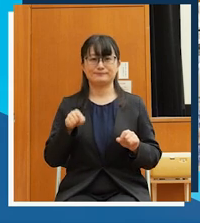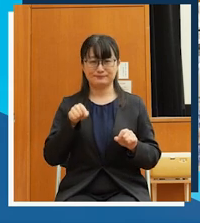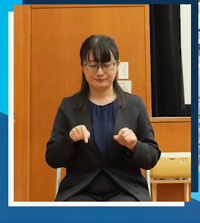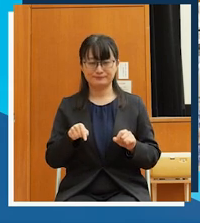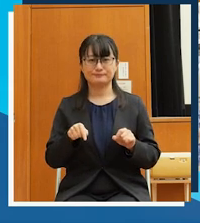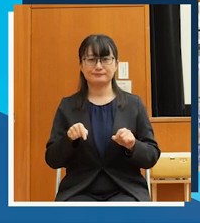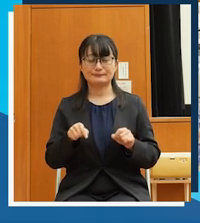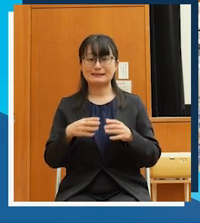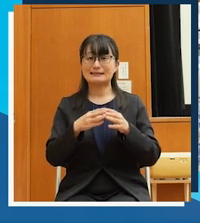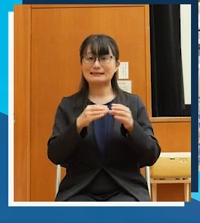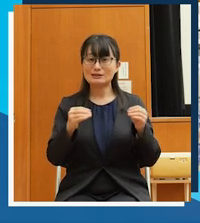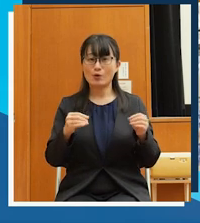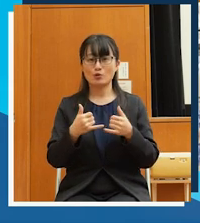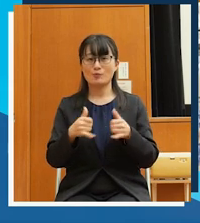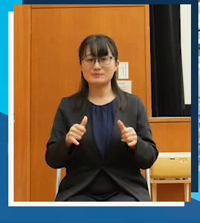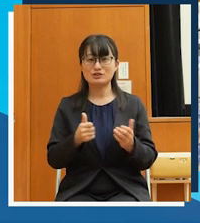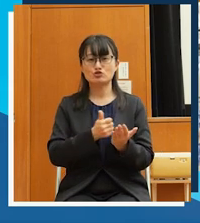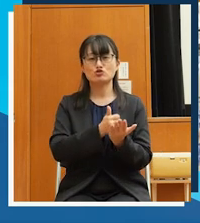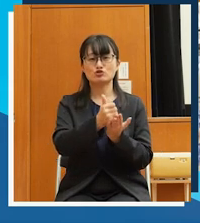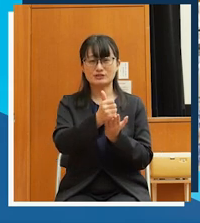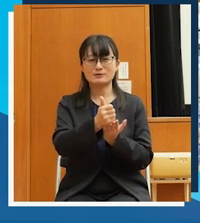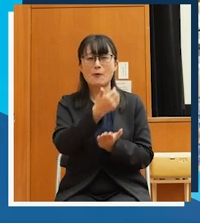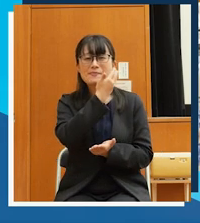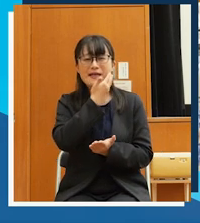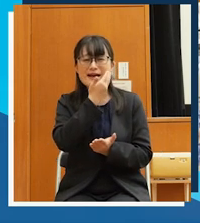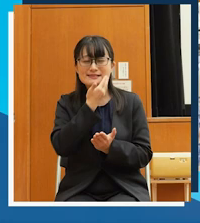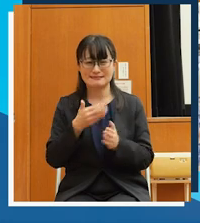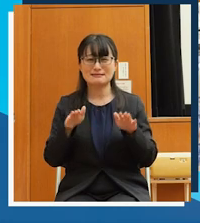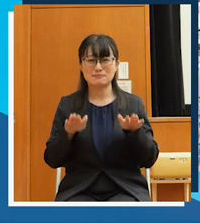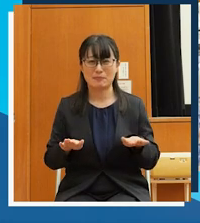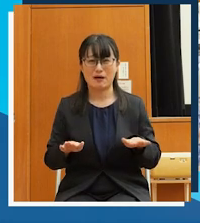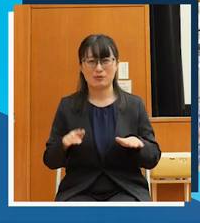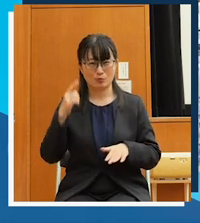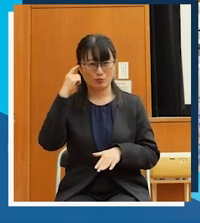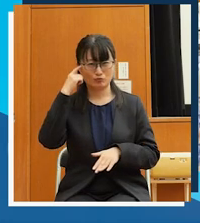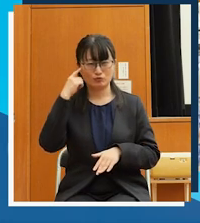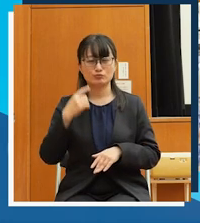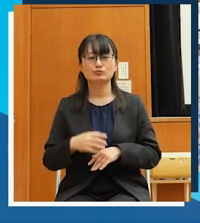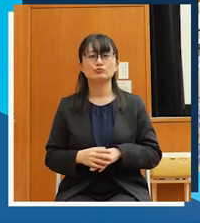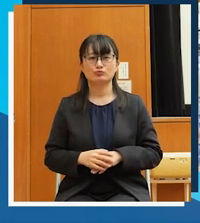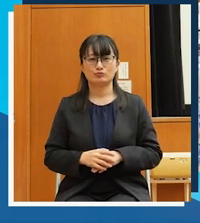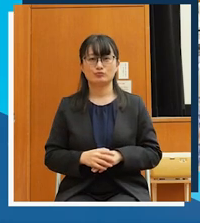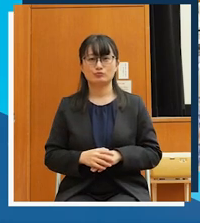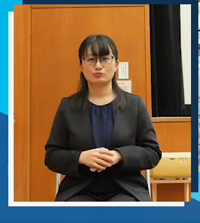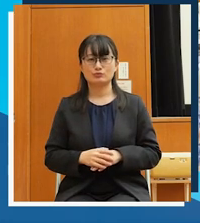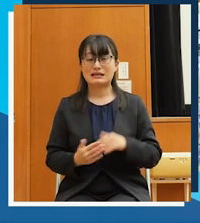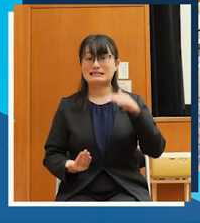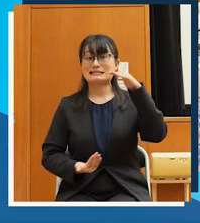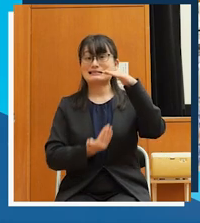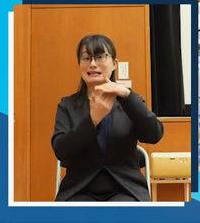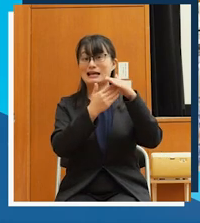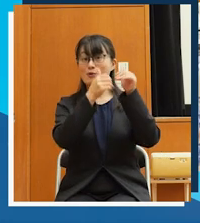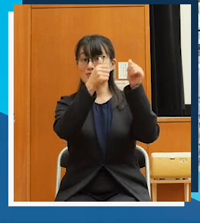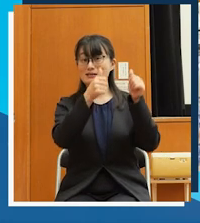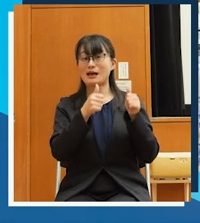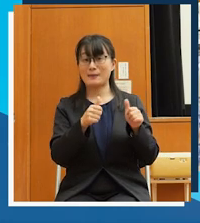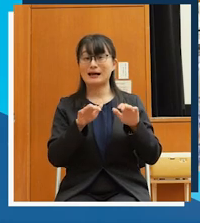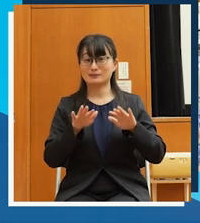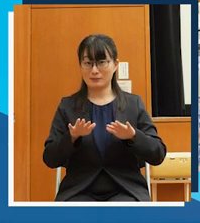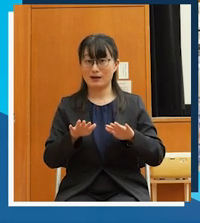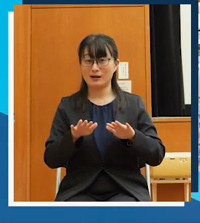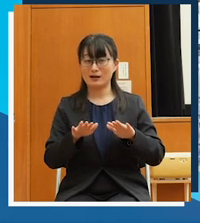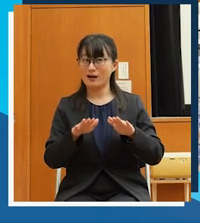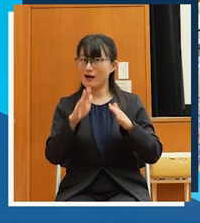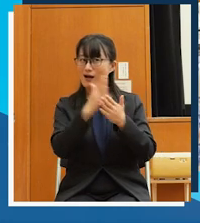の本当に少年場のところなんですえ最高裁今度今言ってますどういう判断するかま